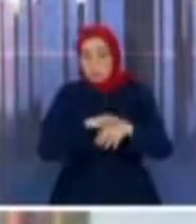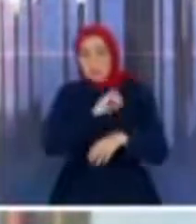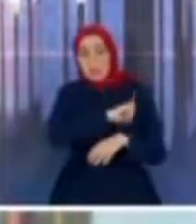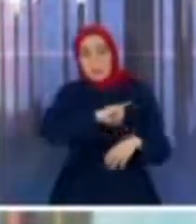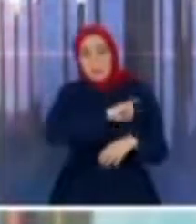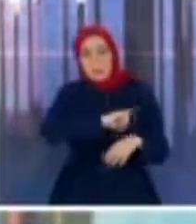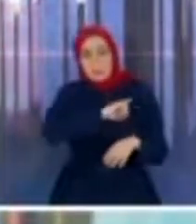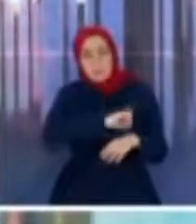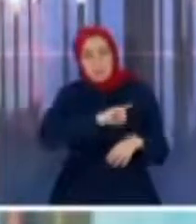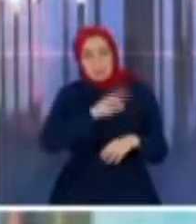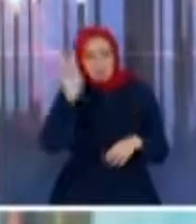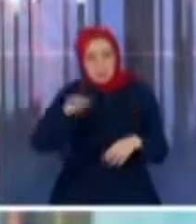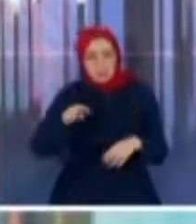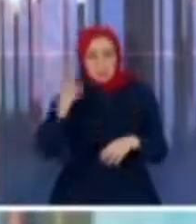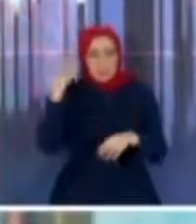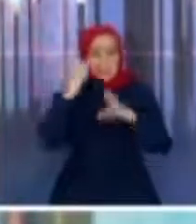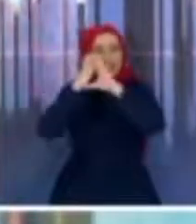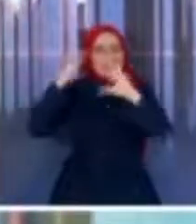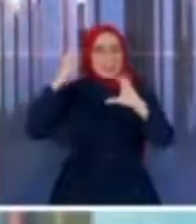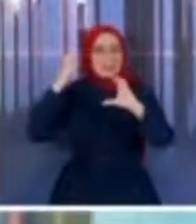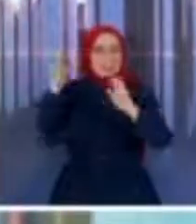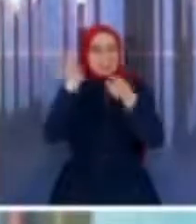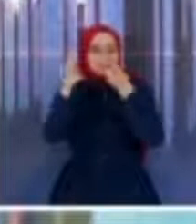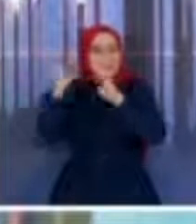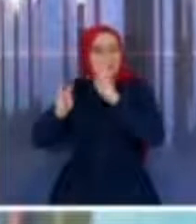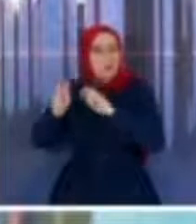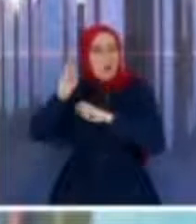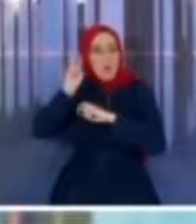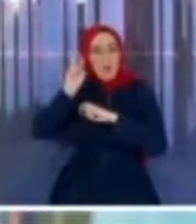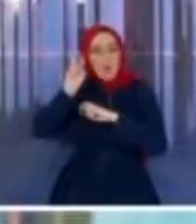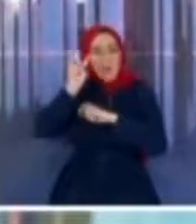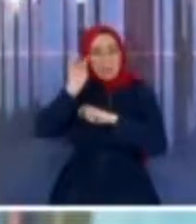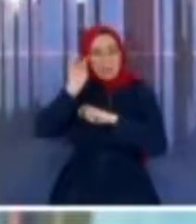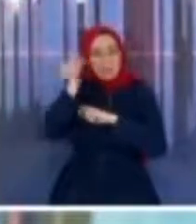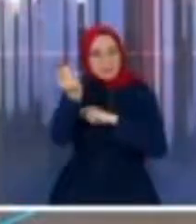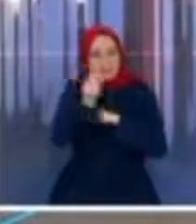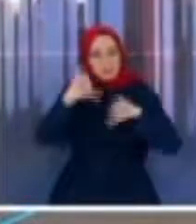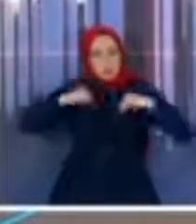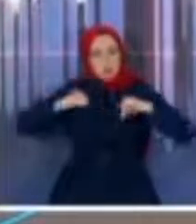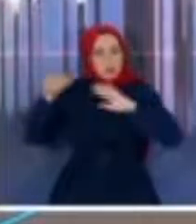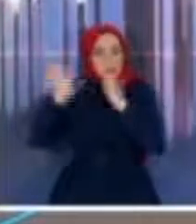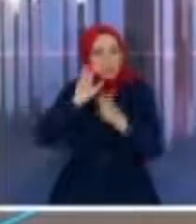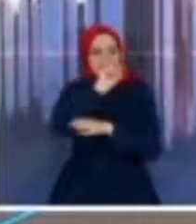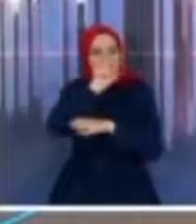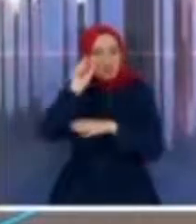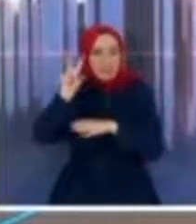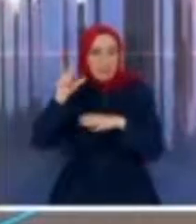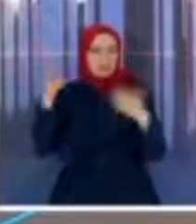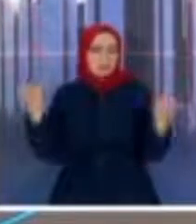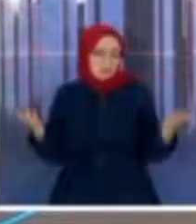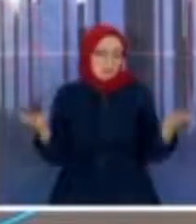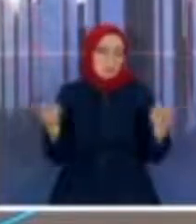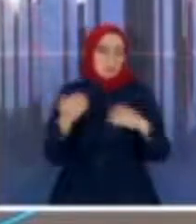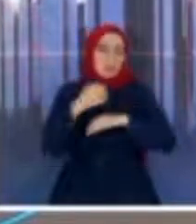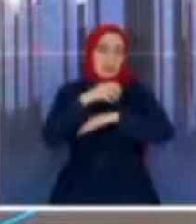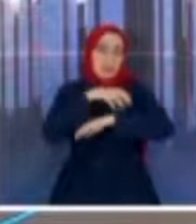الشديد الحادثه نتاع عمدون وقعت في ولايه بيجا، وانا كنت نتوقع وقتها انه المعتمديات الكل في بيجا او على الاقل